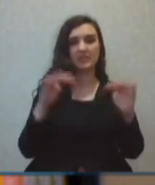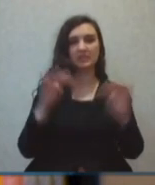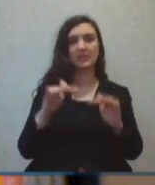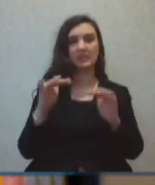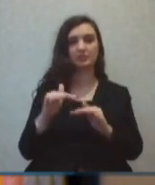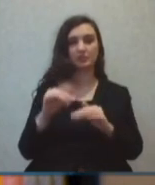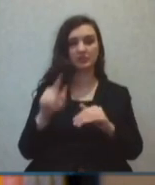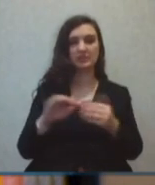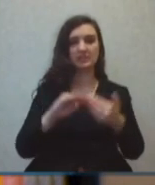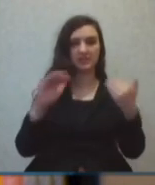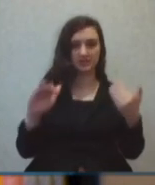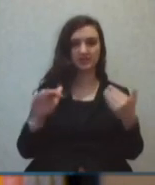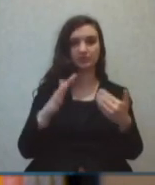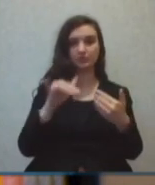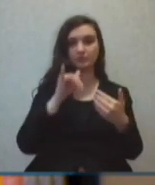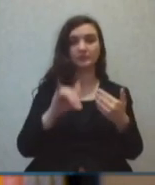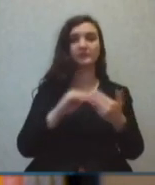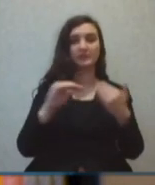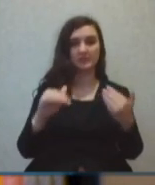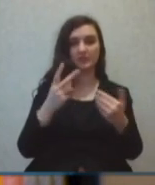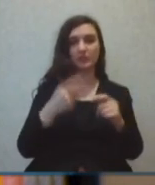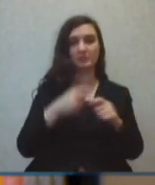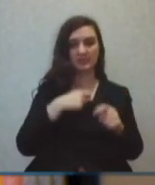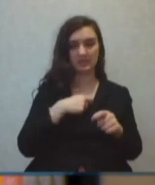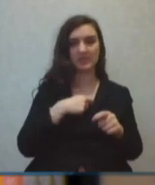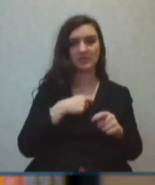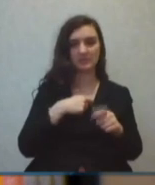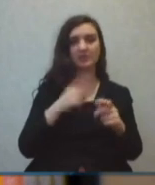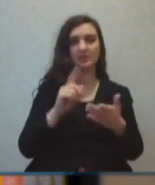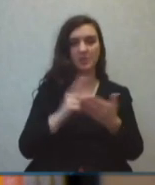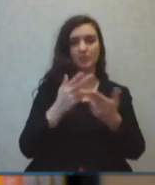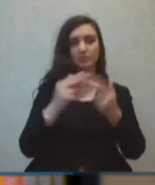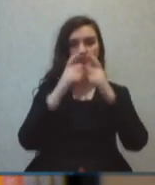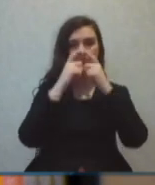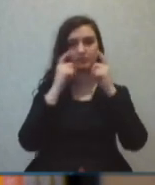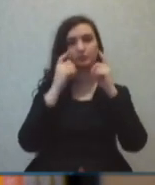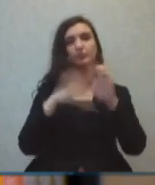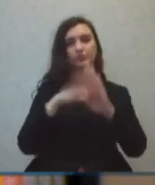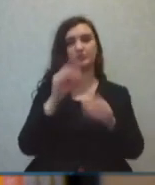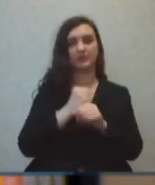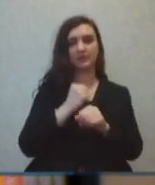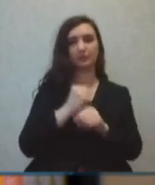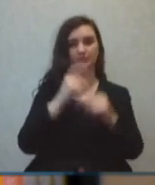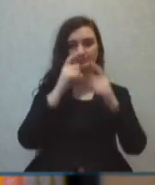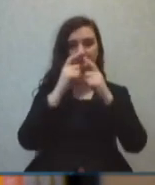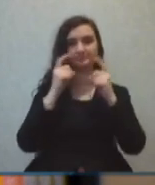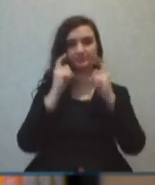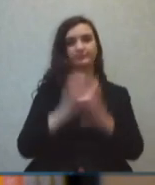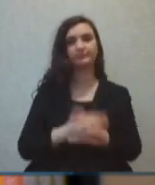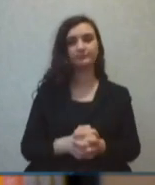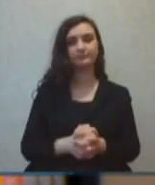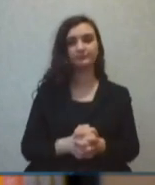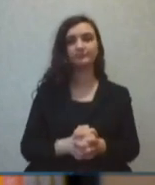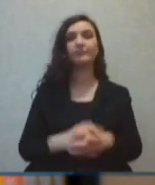ადგილებში დისტანციას თუ ვერ ვიცავთ, 2 მეტრიან დისტანციას, რა თქმა უნდა, უფრო უმჯობესია გავიკეთოთ ნიღაბი.